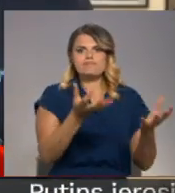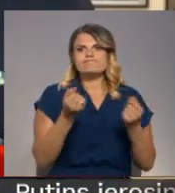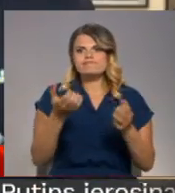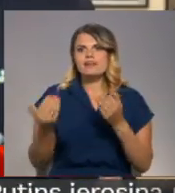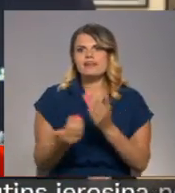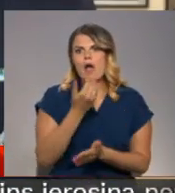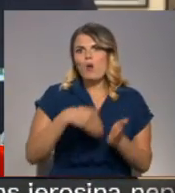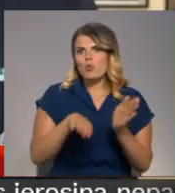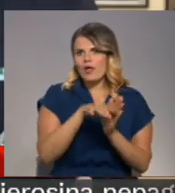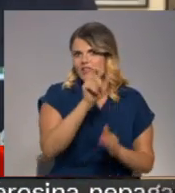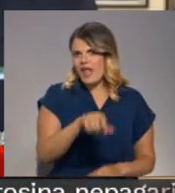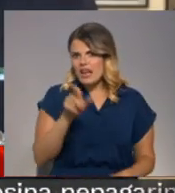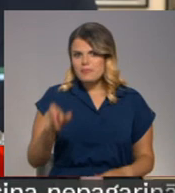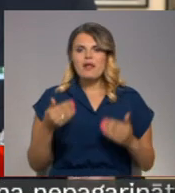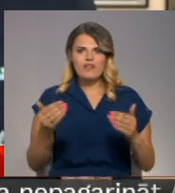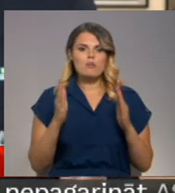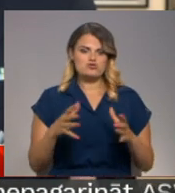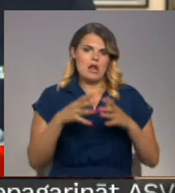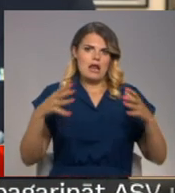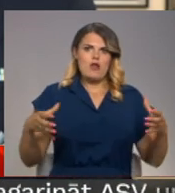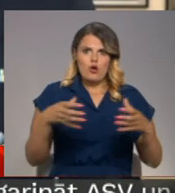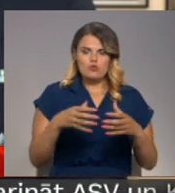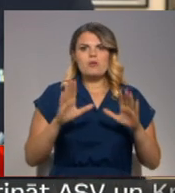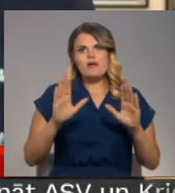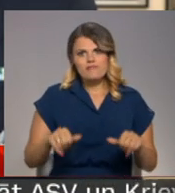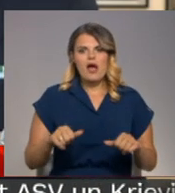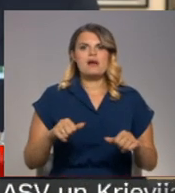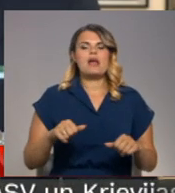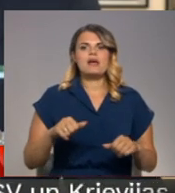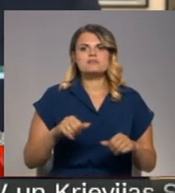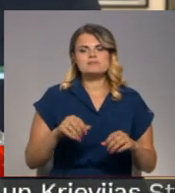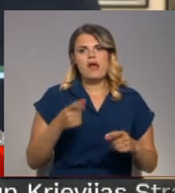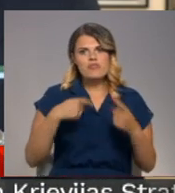uzņemšana. Tagad būs lielāka vienība, mēs varēsim iesniegt defilē programmas